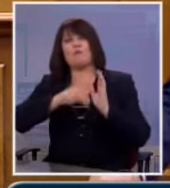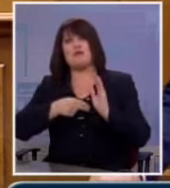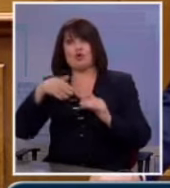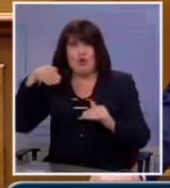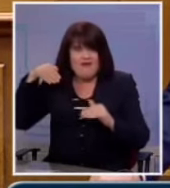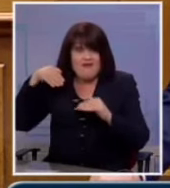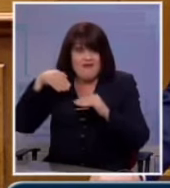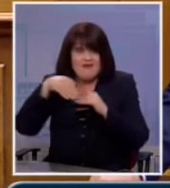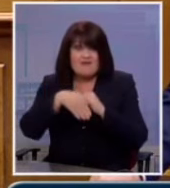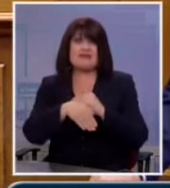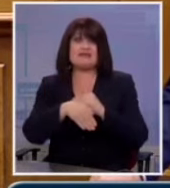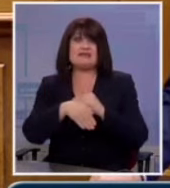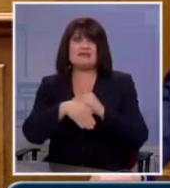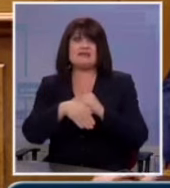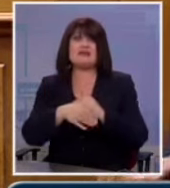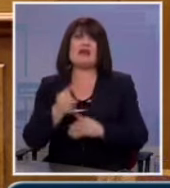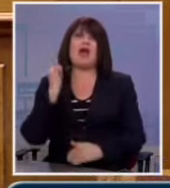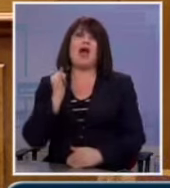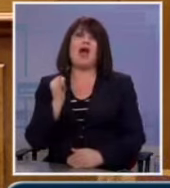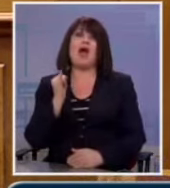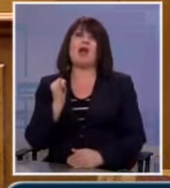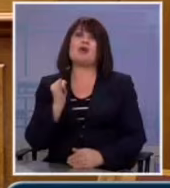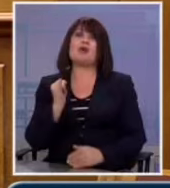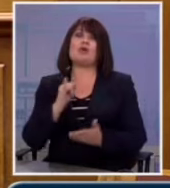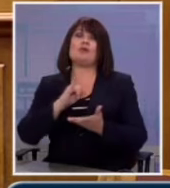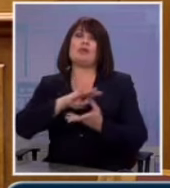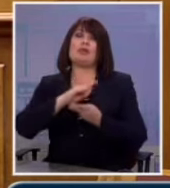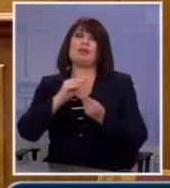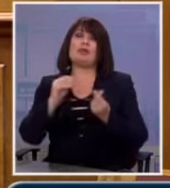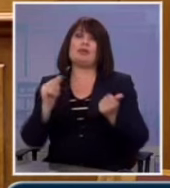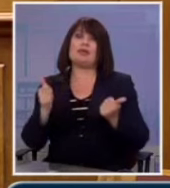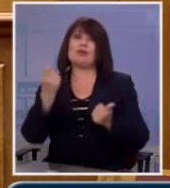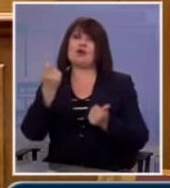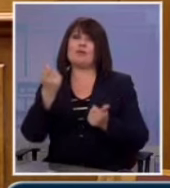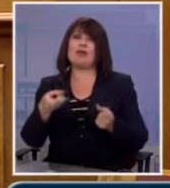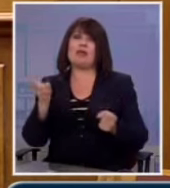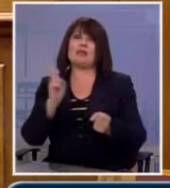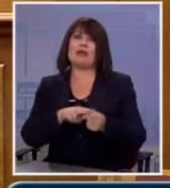ύφεσης και αργού θανάτου για την ελληνική οικονομία.